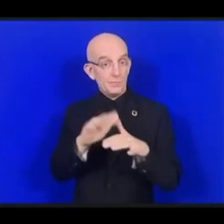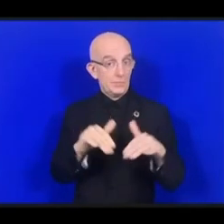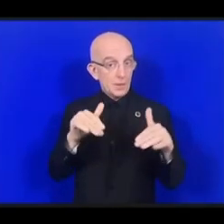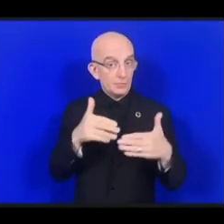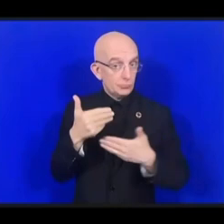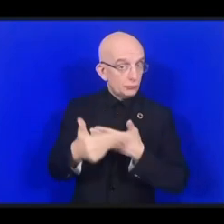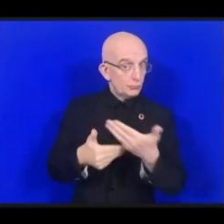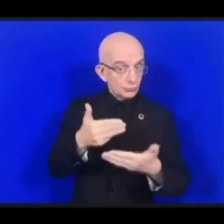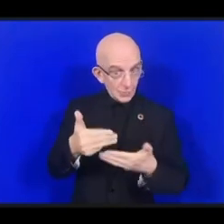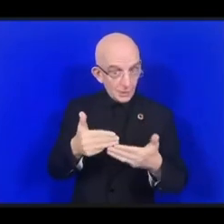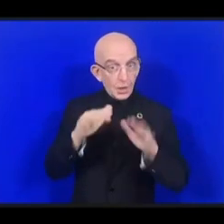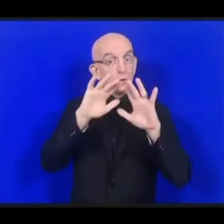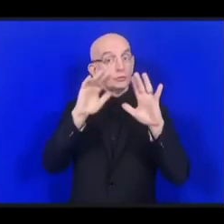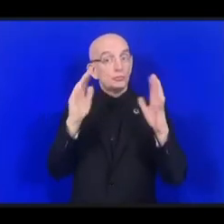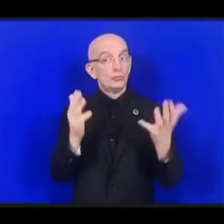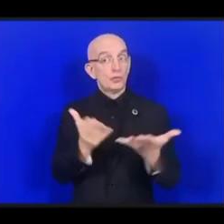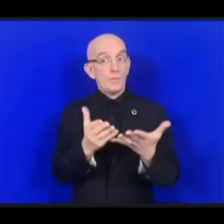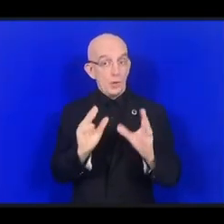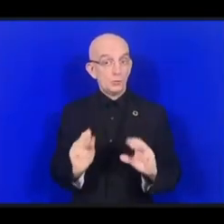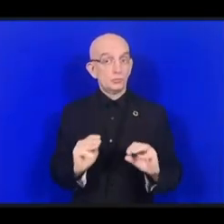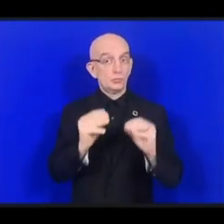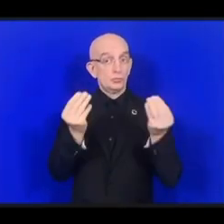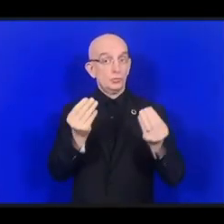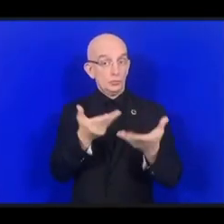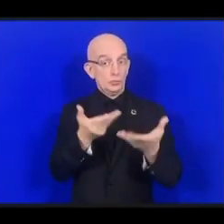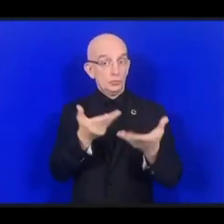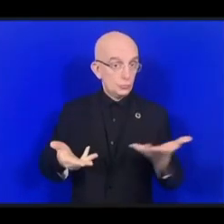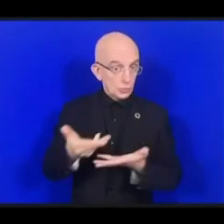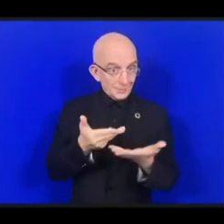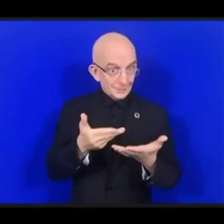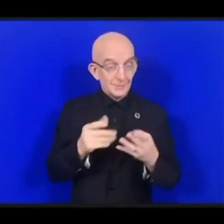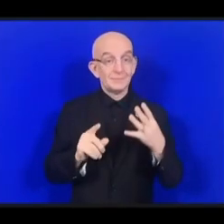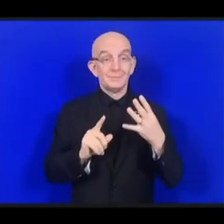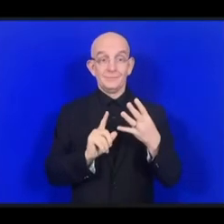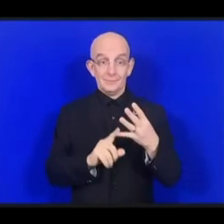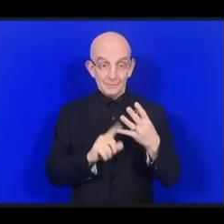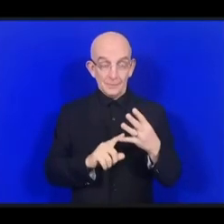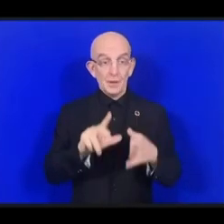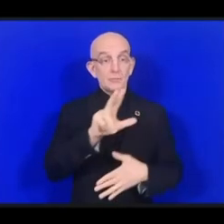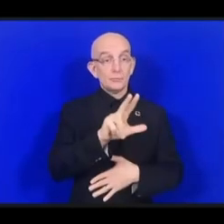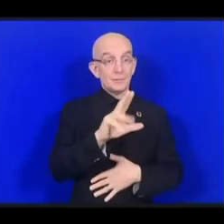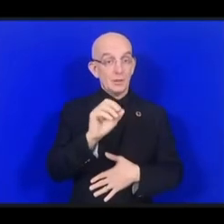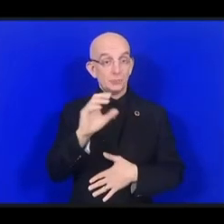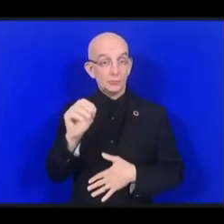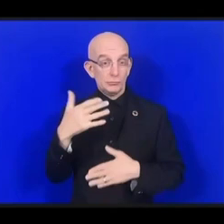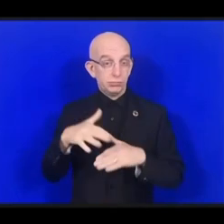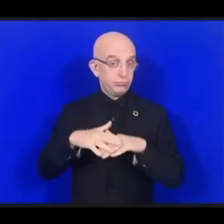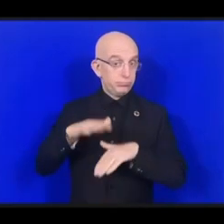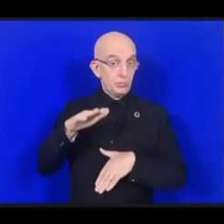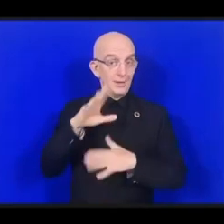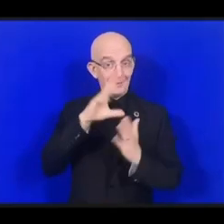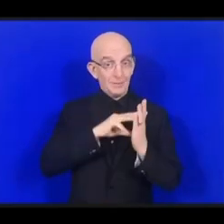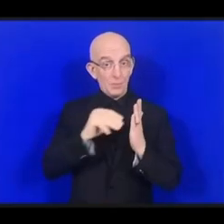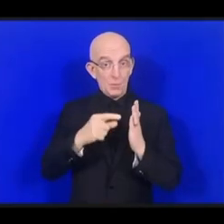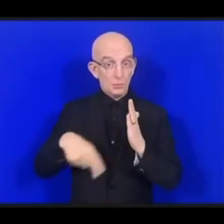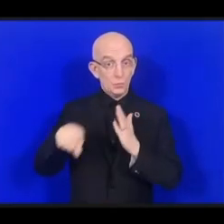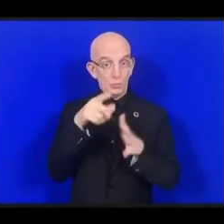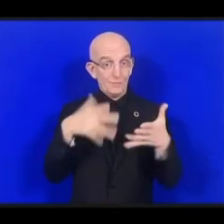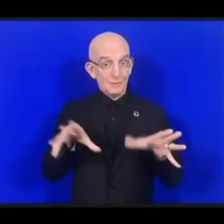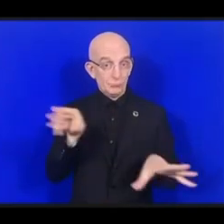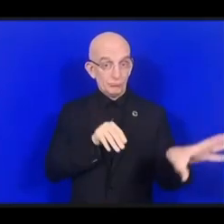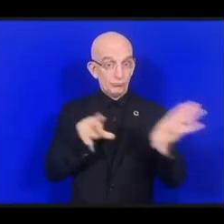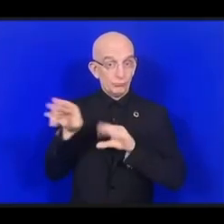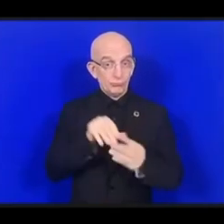私は皆さんの自国の有権者や政府や地域社会や組織を通じ